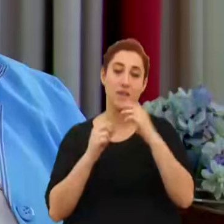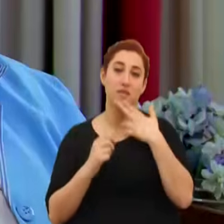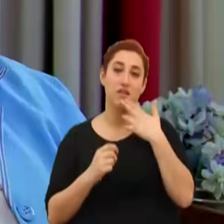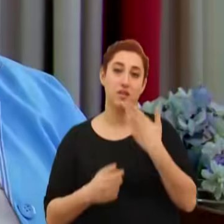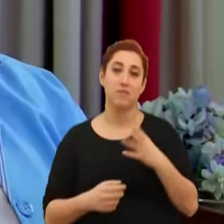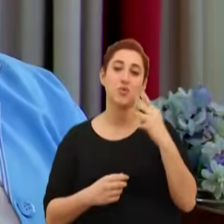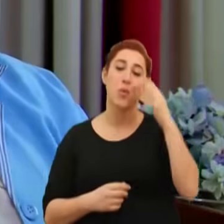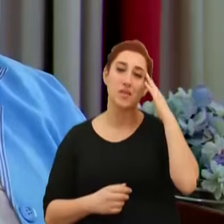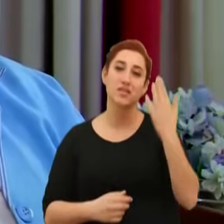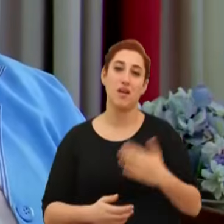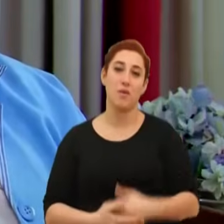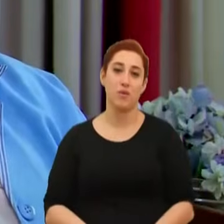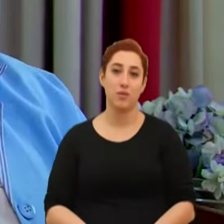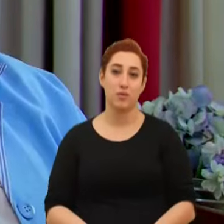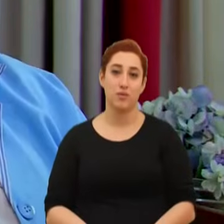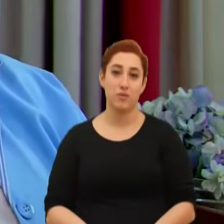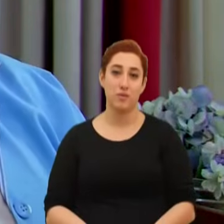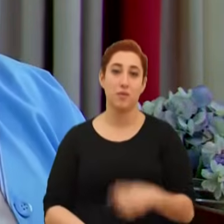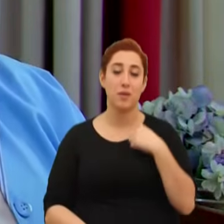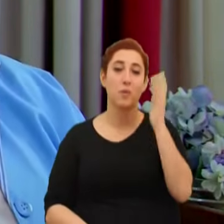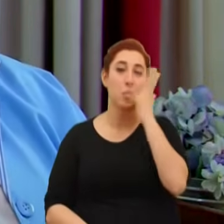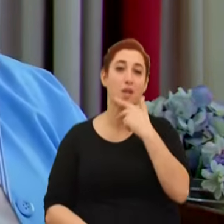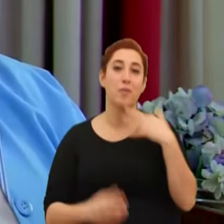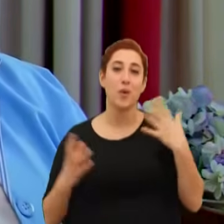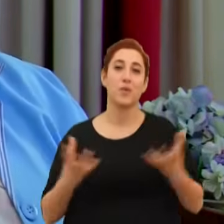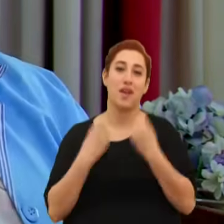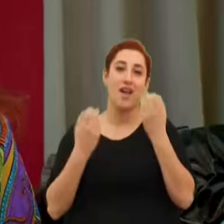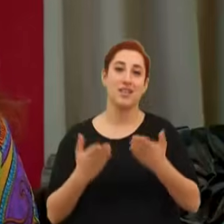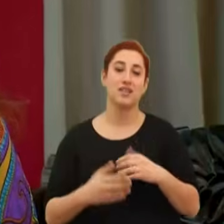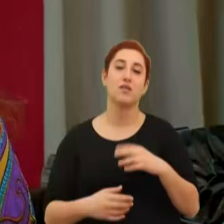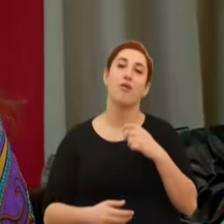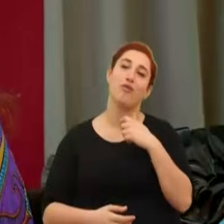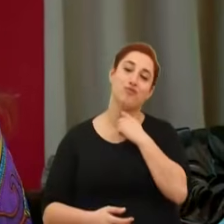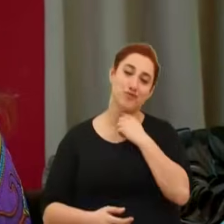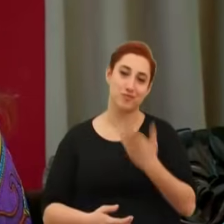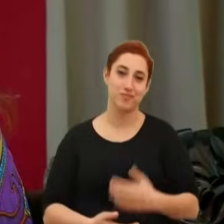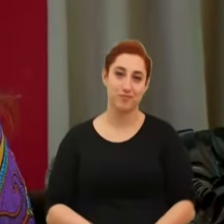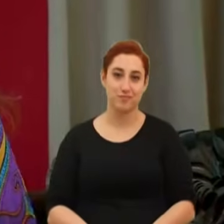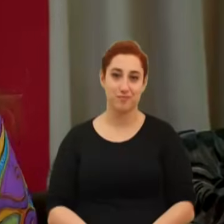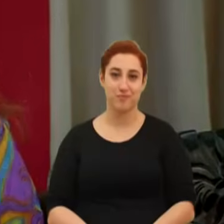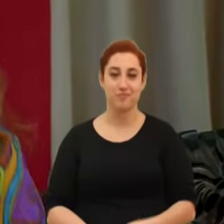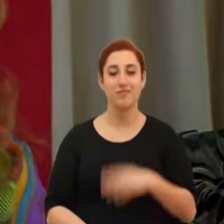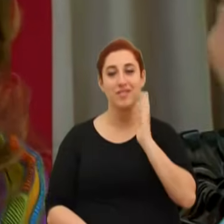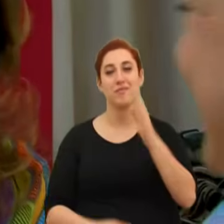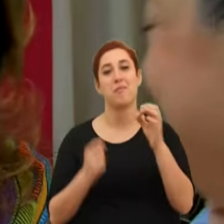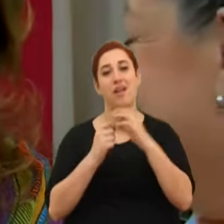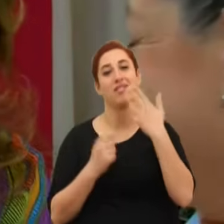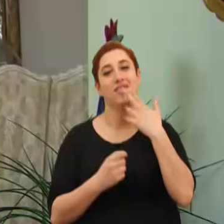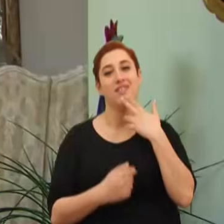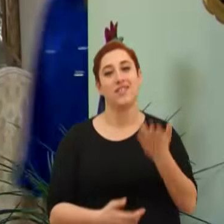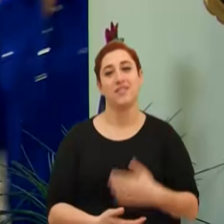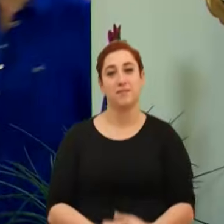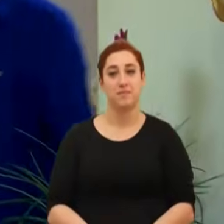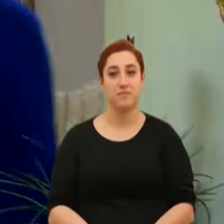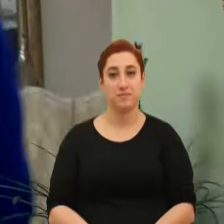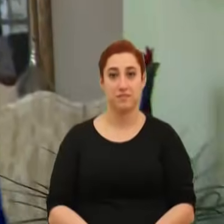Hanımcığım. Çok sağ olun. Beni utanmaktan kurtardınız. Estağfurullah. İlahi Badire Hanım.